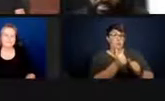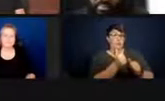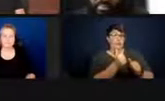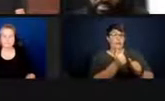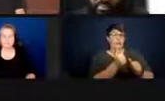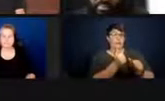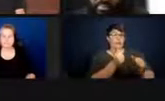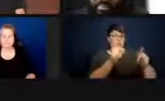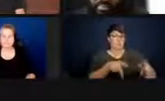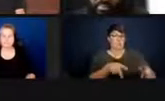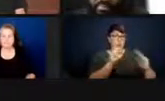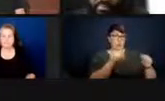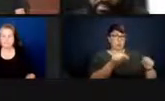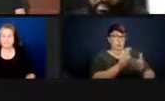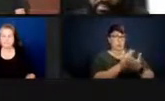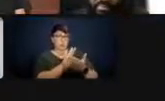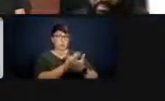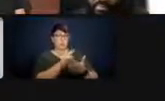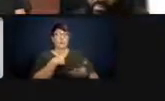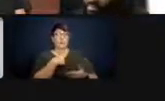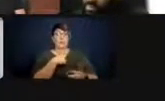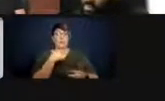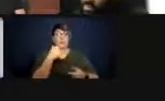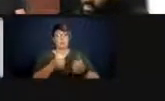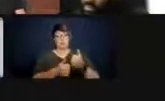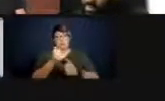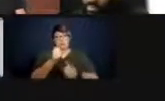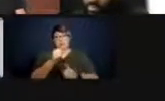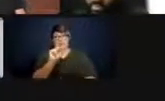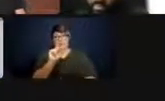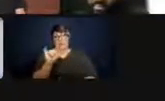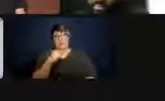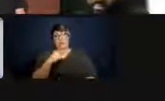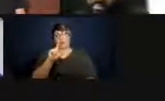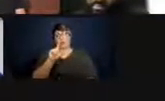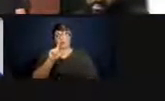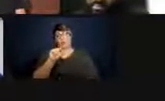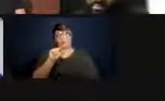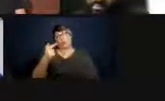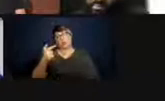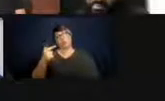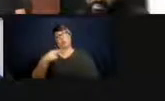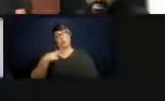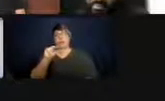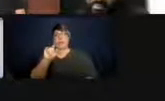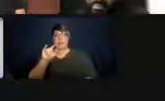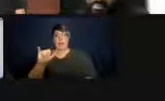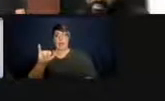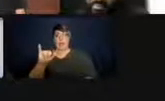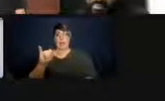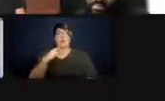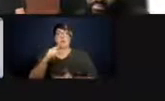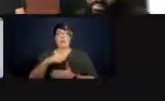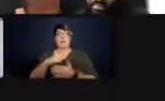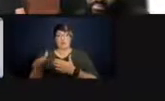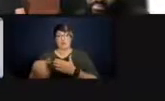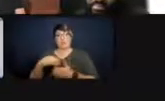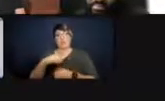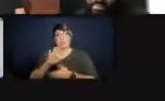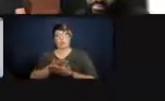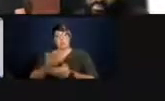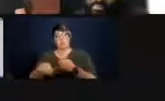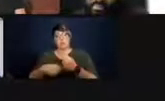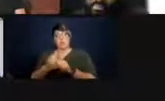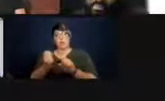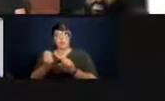ona ya kuwa katika miaka tatu ambayo tumekuwa tangu tuwe na janga la COVID,